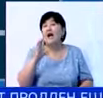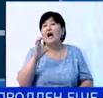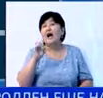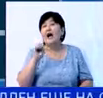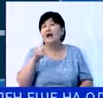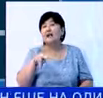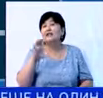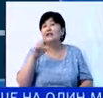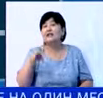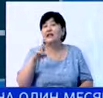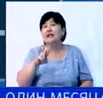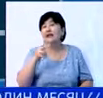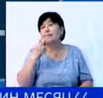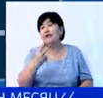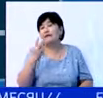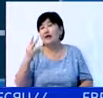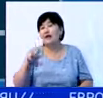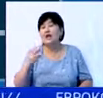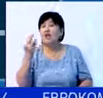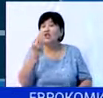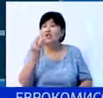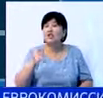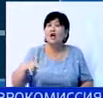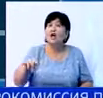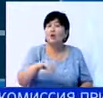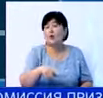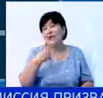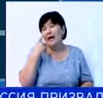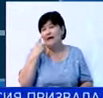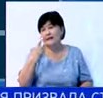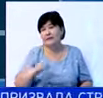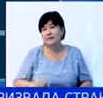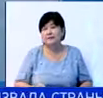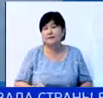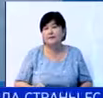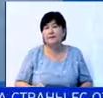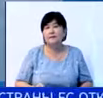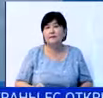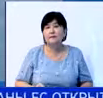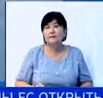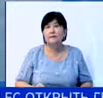и Сырдарьинском районах по 2 случая, в Щелийском районе 1.